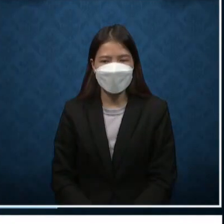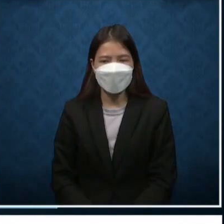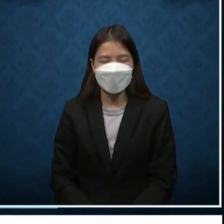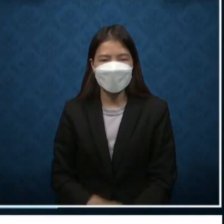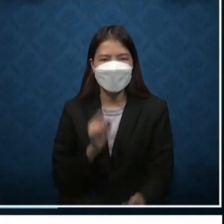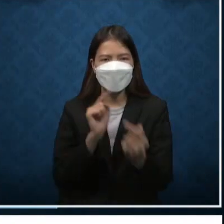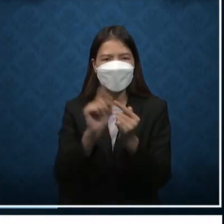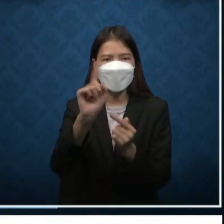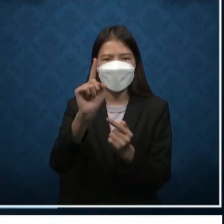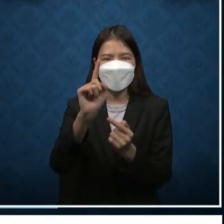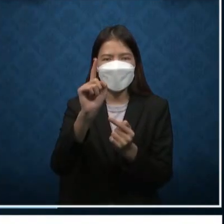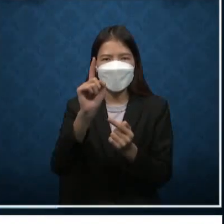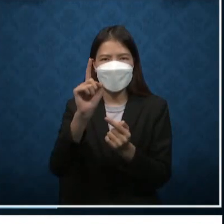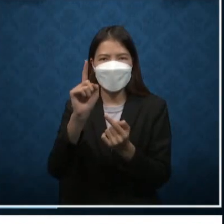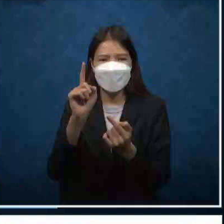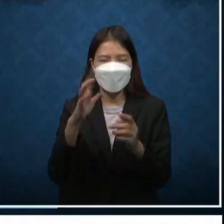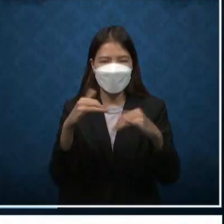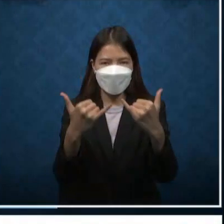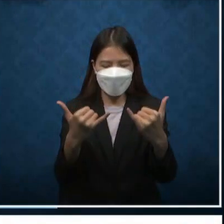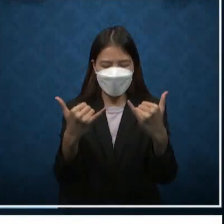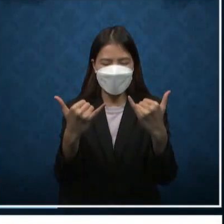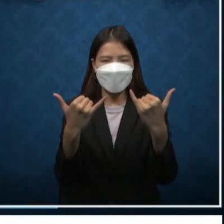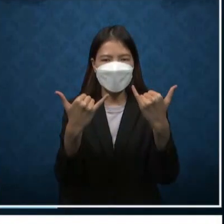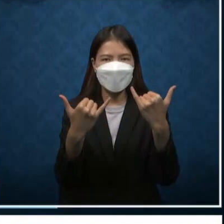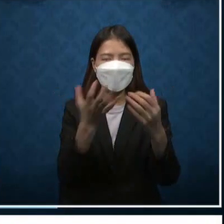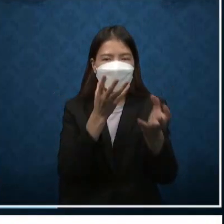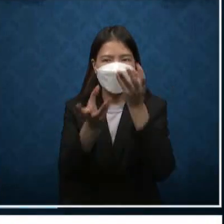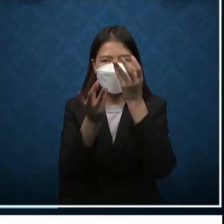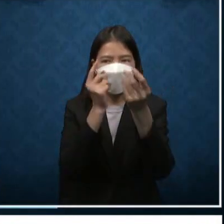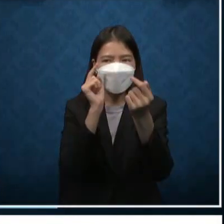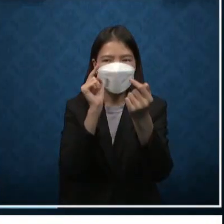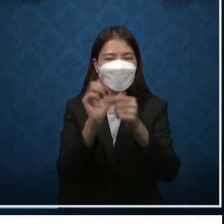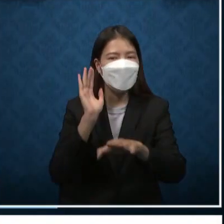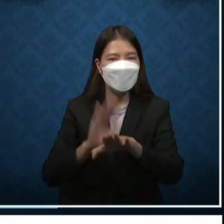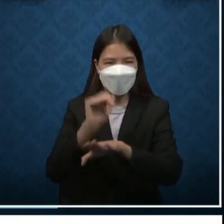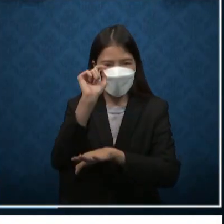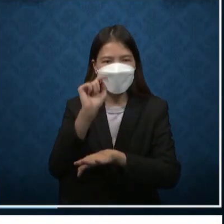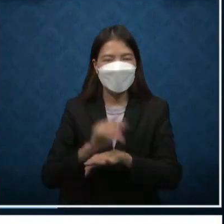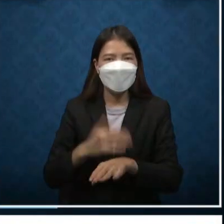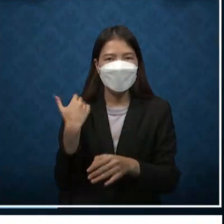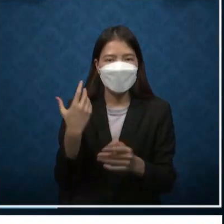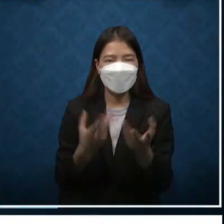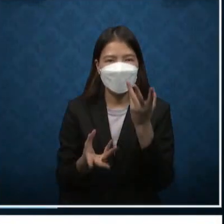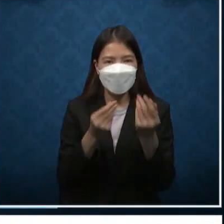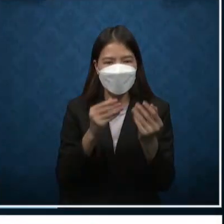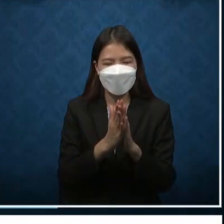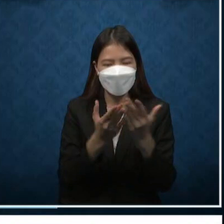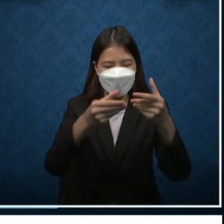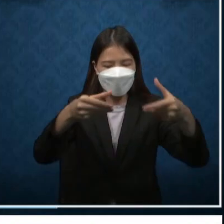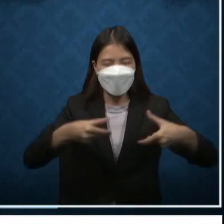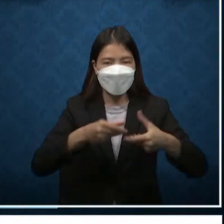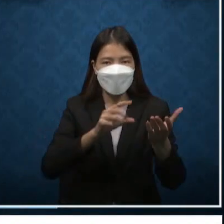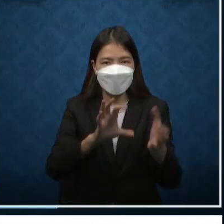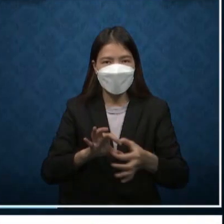จากการดำเนินการศึกษาในข้างนี้เป็นการศึษาเจิงคุภาพโดยมีการศึษาจากเอกสารที่เกี่วข้อง